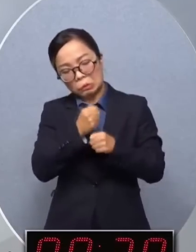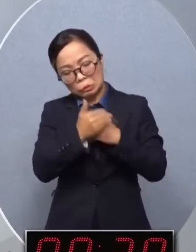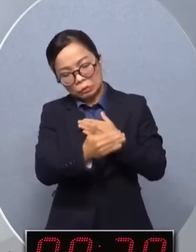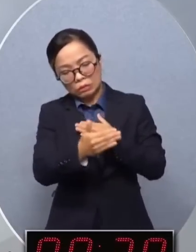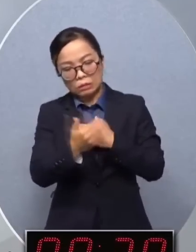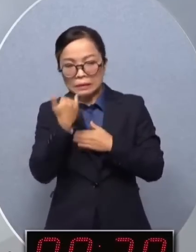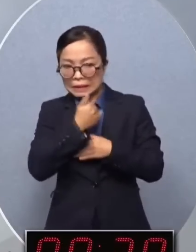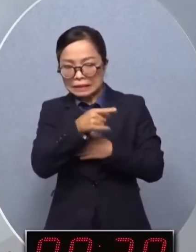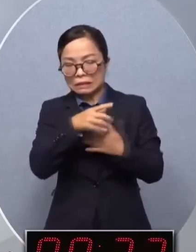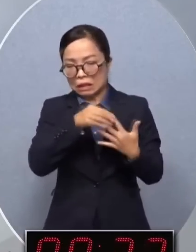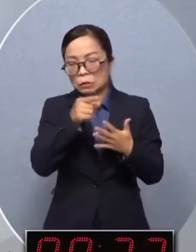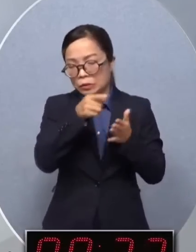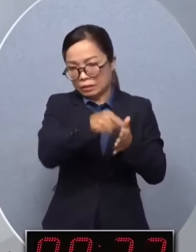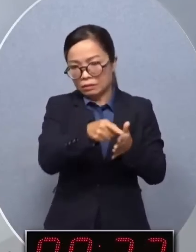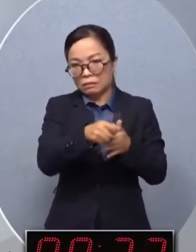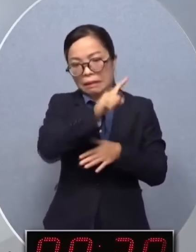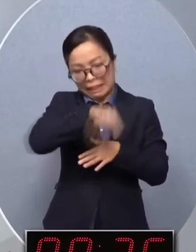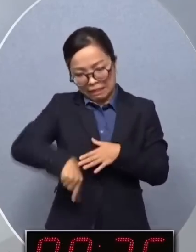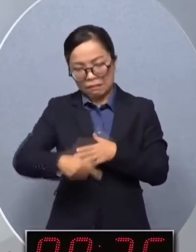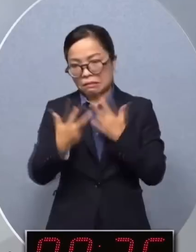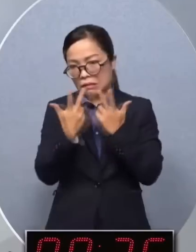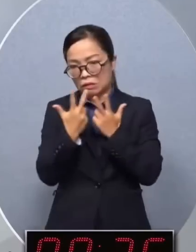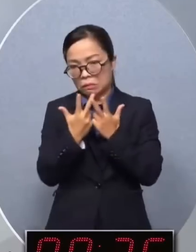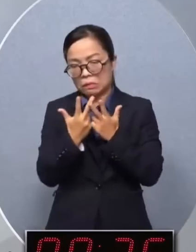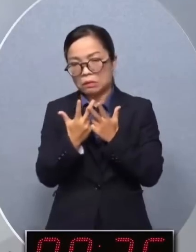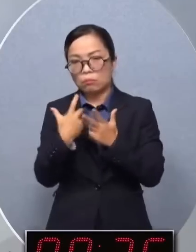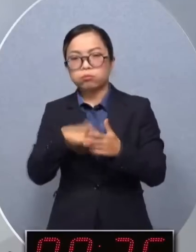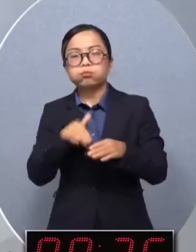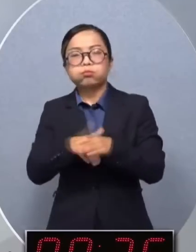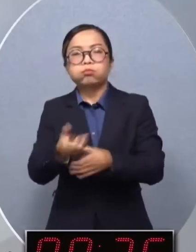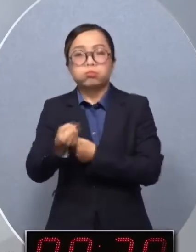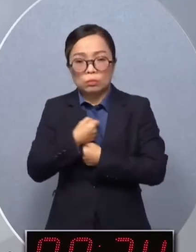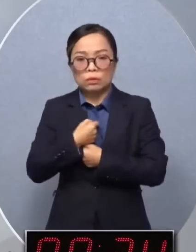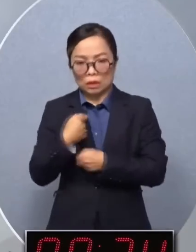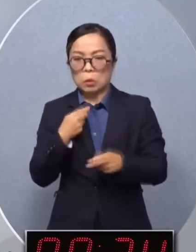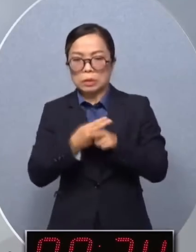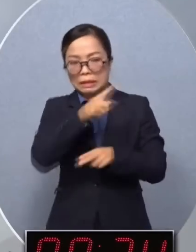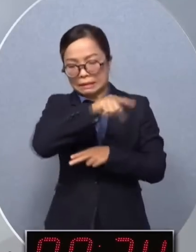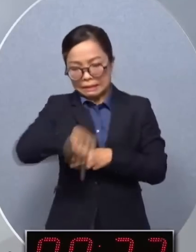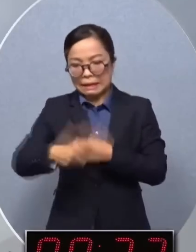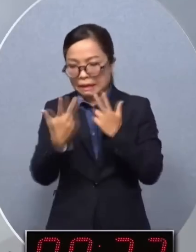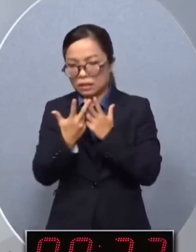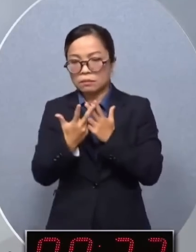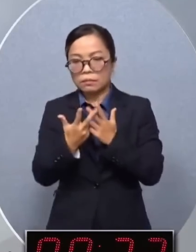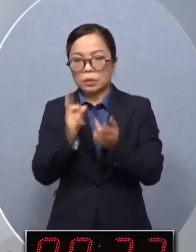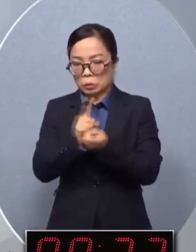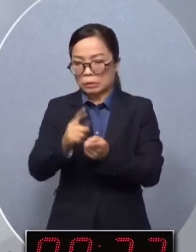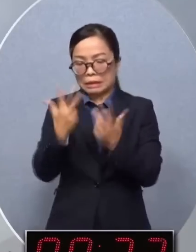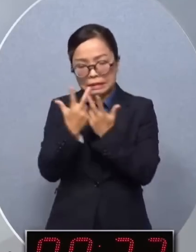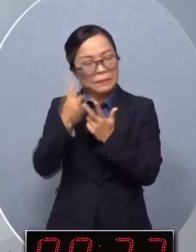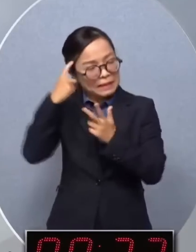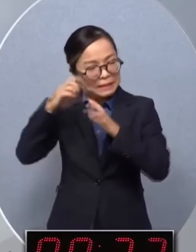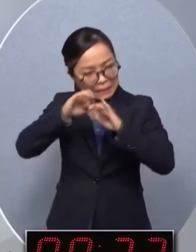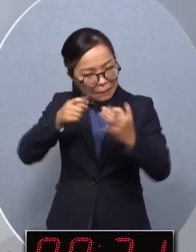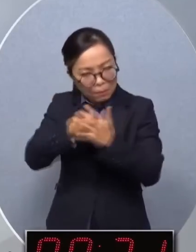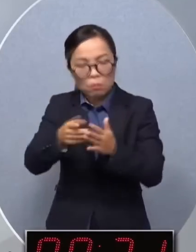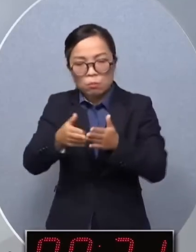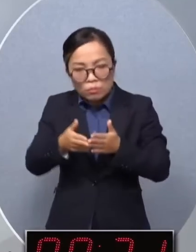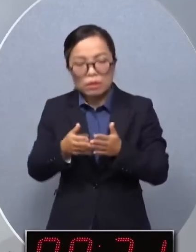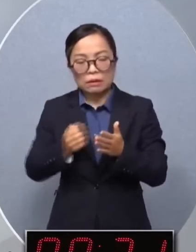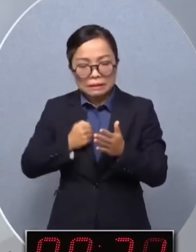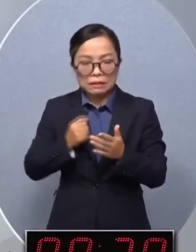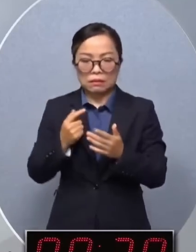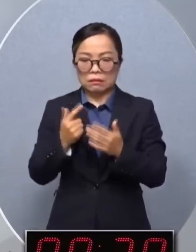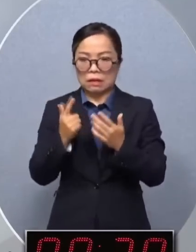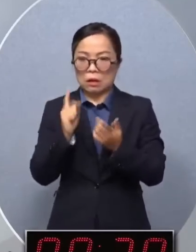许他做了一个选择来到新北，我也相信他来到新北就想了解新北，认识新北，也